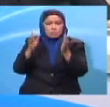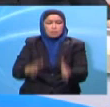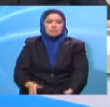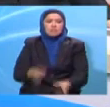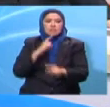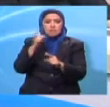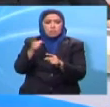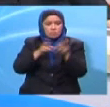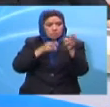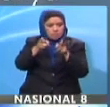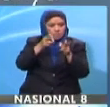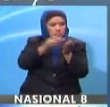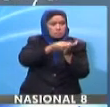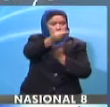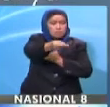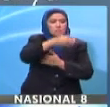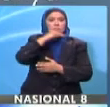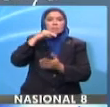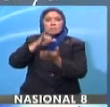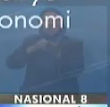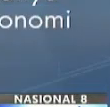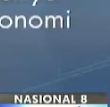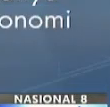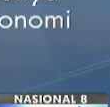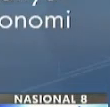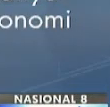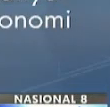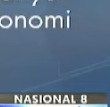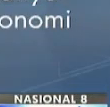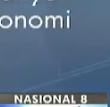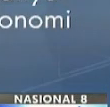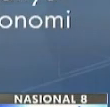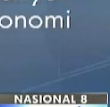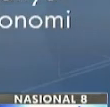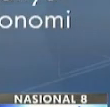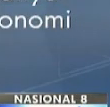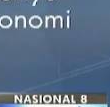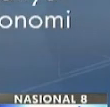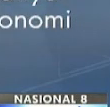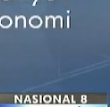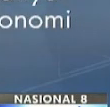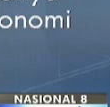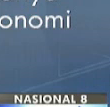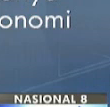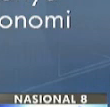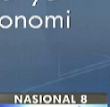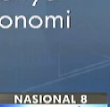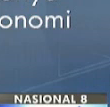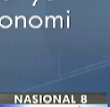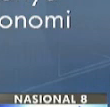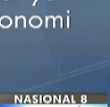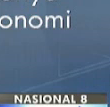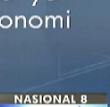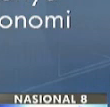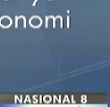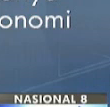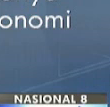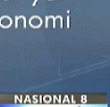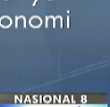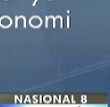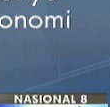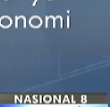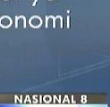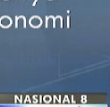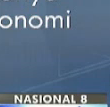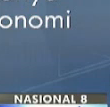di melban itu dibuat secara konsensus oleh Majlis ekonomi namun tegas beliau sekiranya ada pihak yang didapati menipu atau